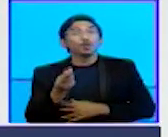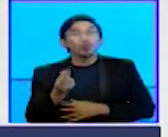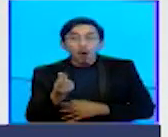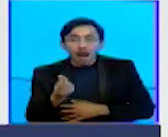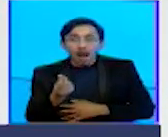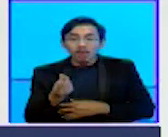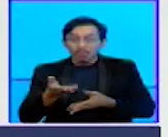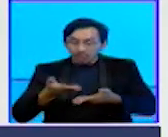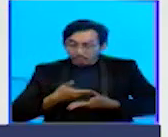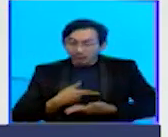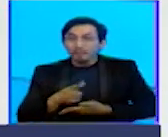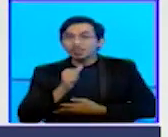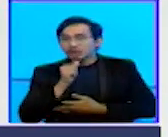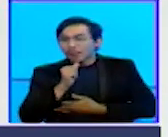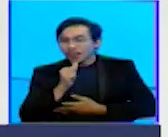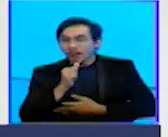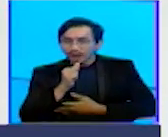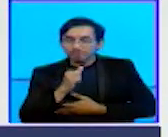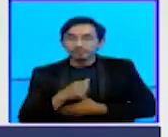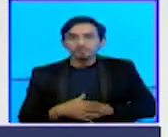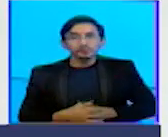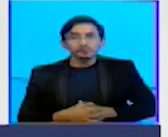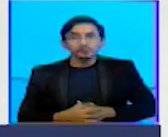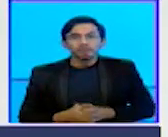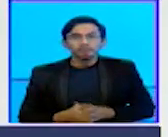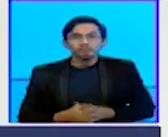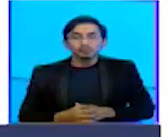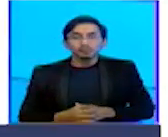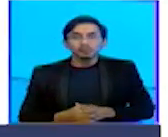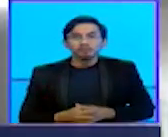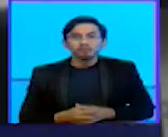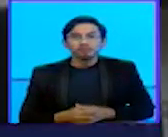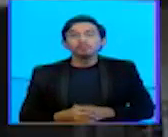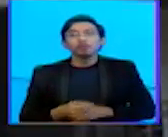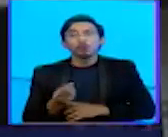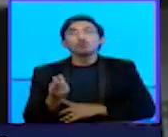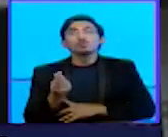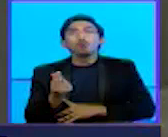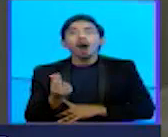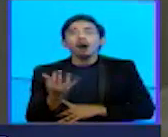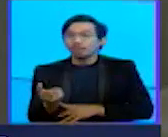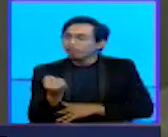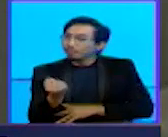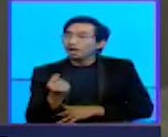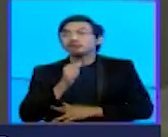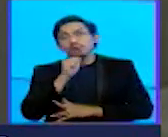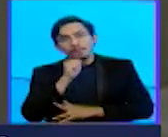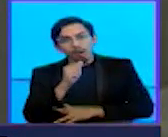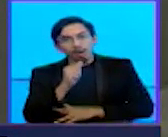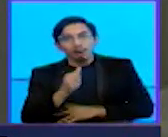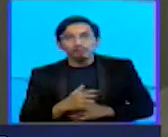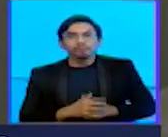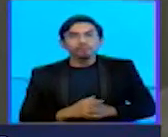tersebut. Kalau itu sudah menjadi properti, siapa sih sekarang yang sedang menguasai? Nah. Kasus Asabri juga menuai